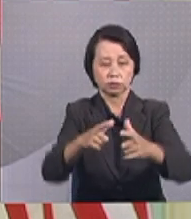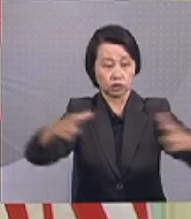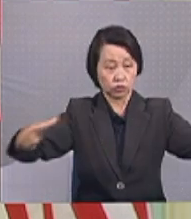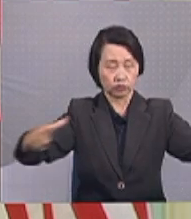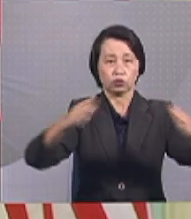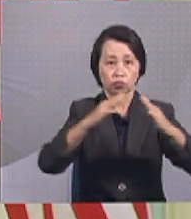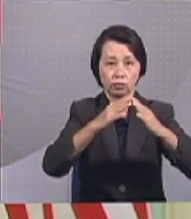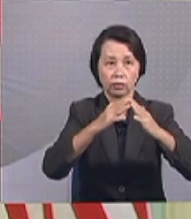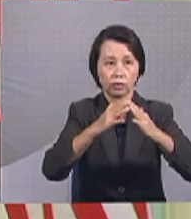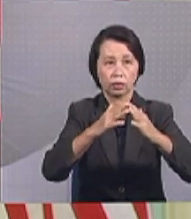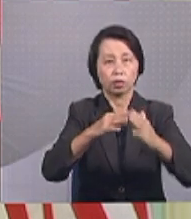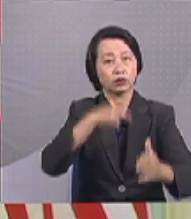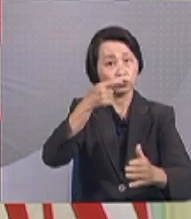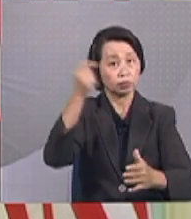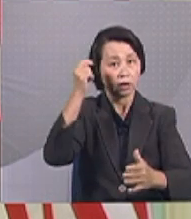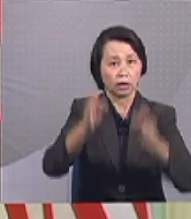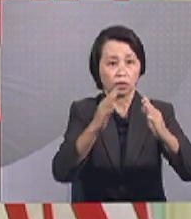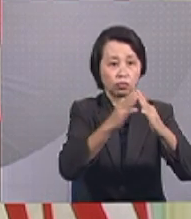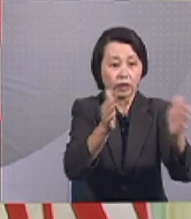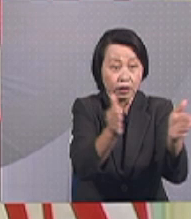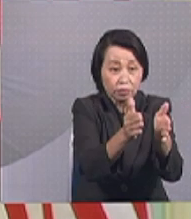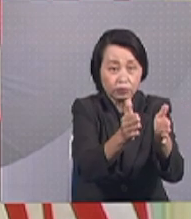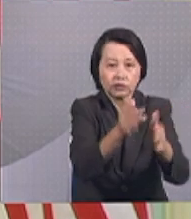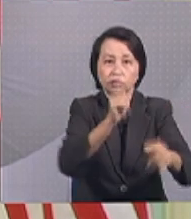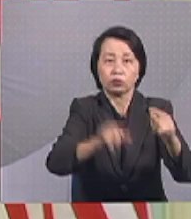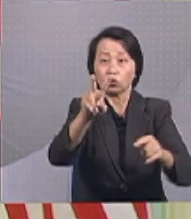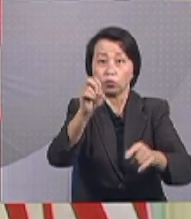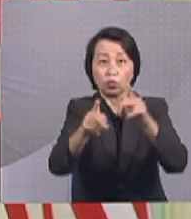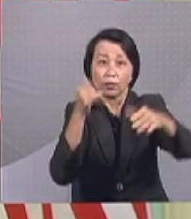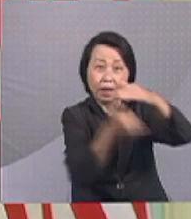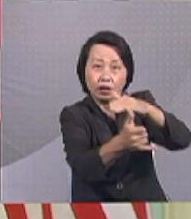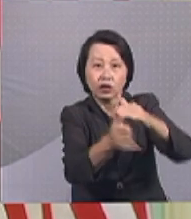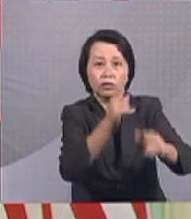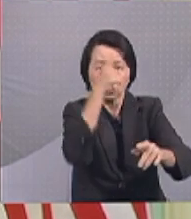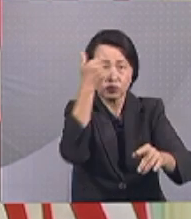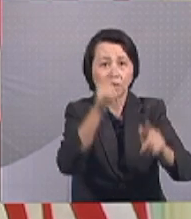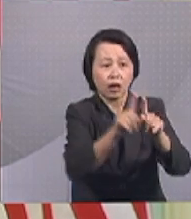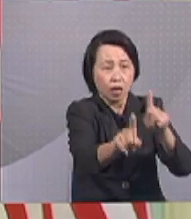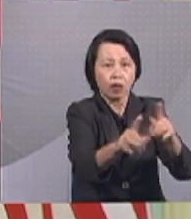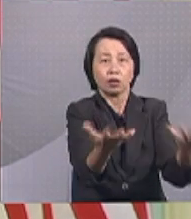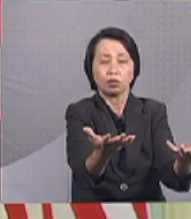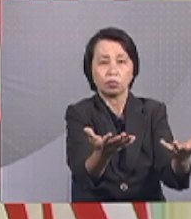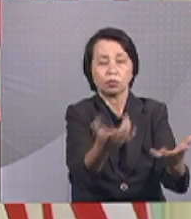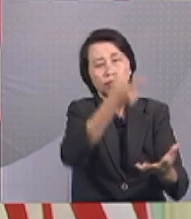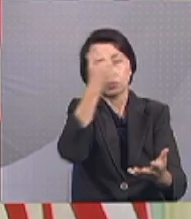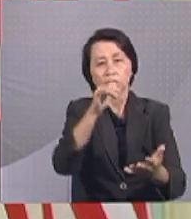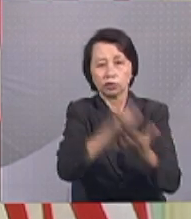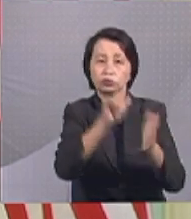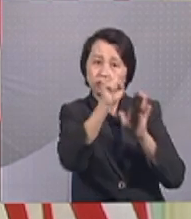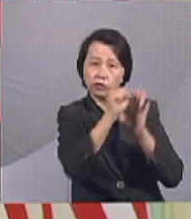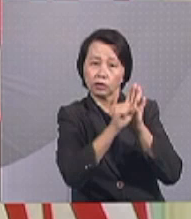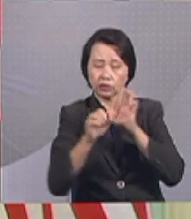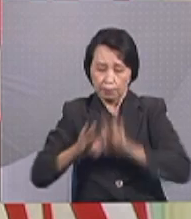rumah dan sebagainya seperti saya sebutkan. Kalau rumah tu kecil tak boleh 20 because penjarakan sosial merupakan syarat